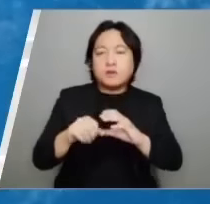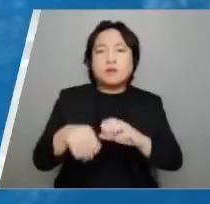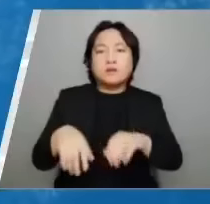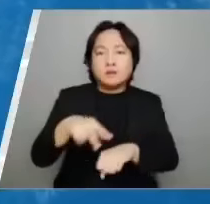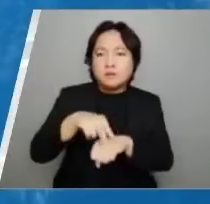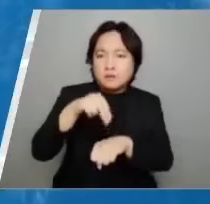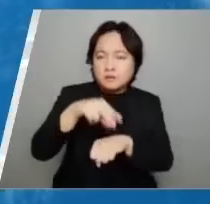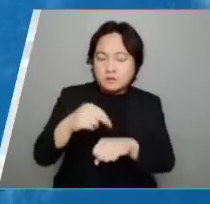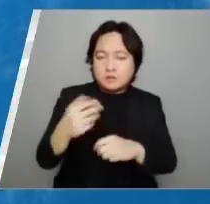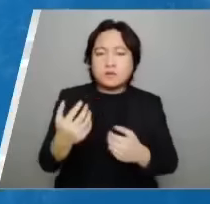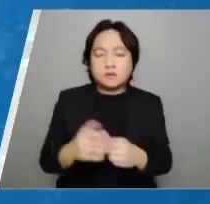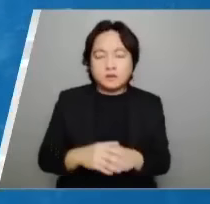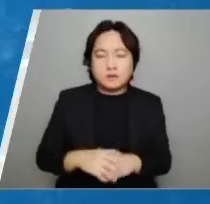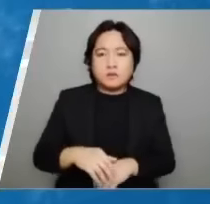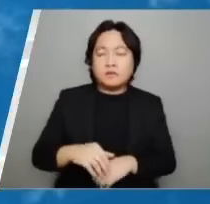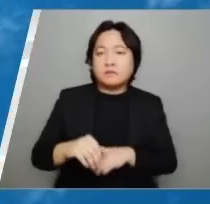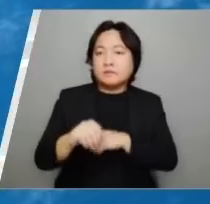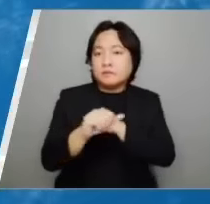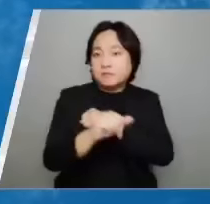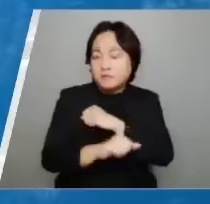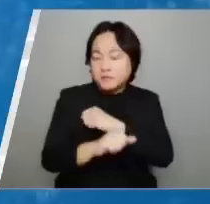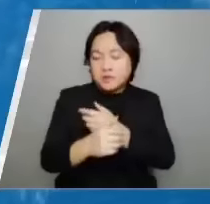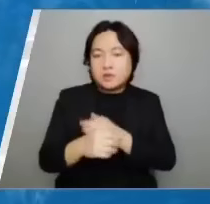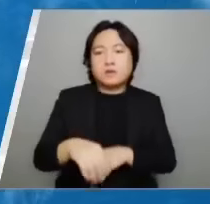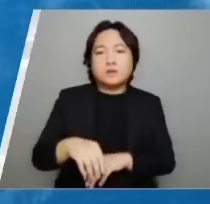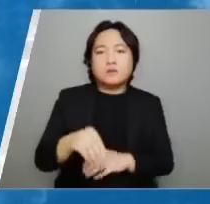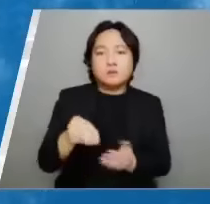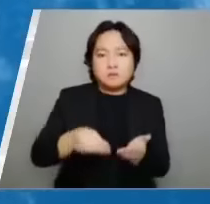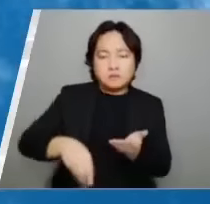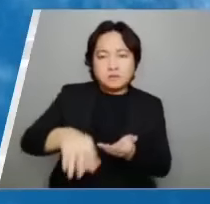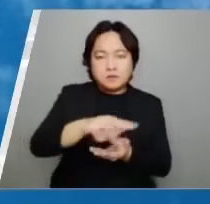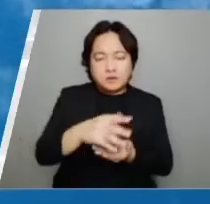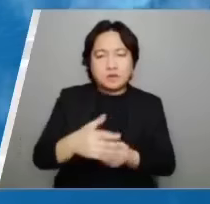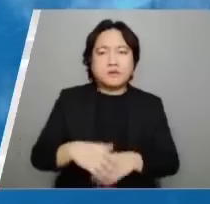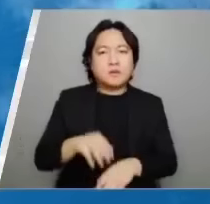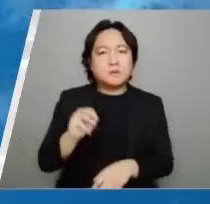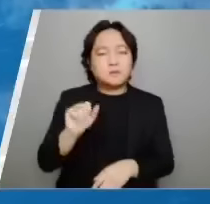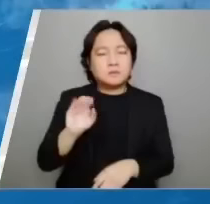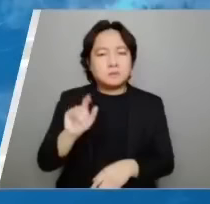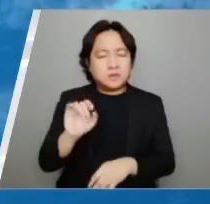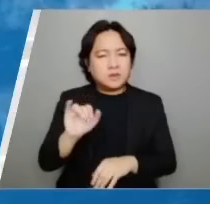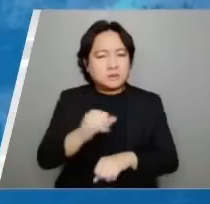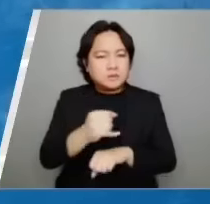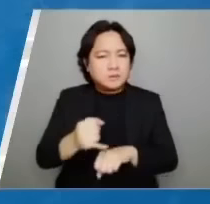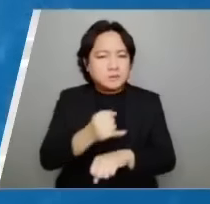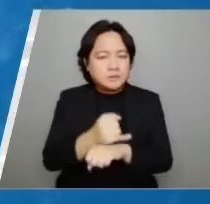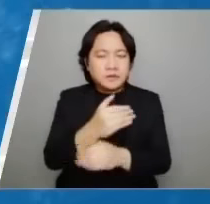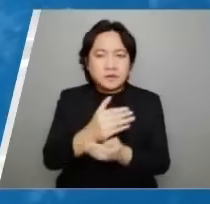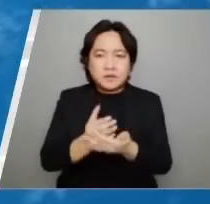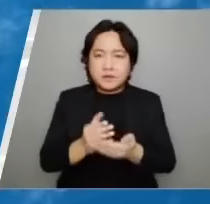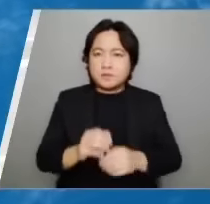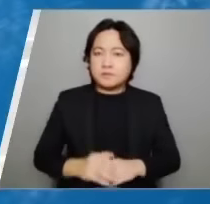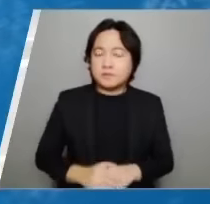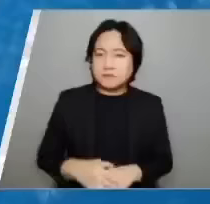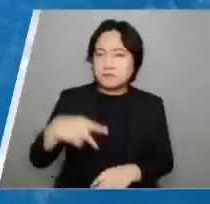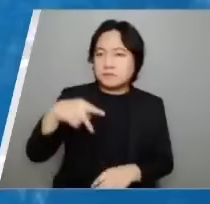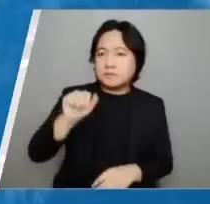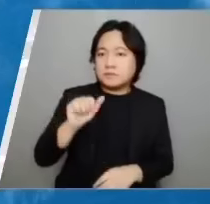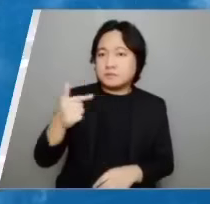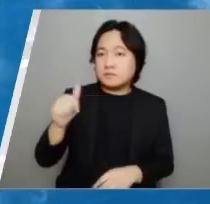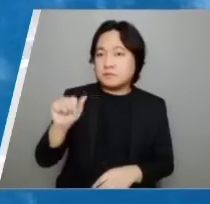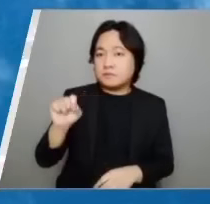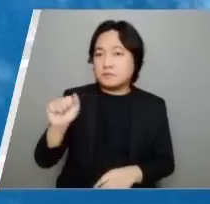Albay, Sorsogon at Masbate kasama ang Tikaw at Burias Islands. Sa latest track ng Pag-asa, patuloy na gagalaw